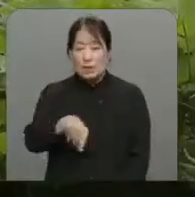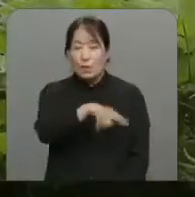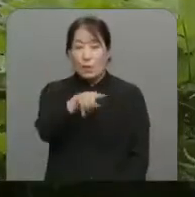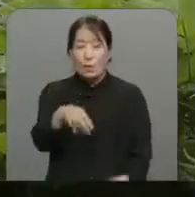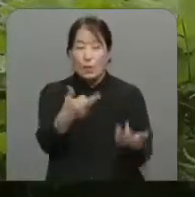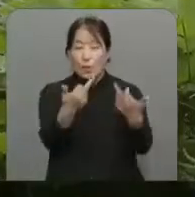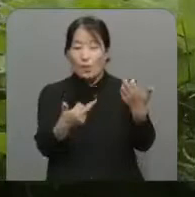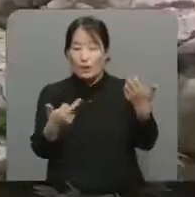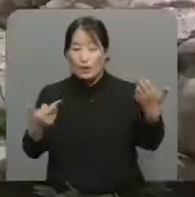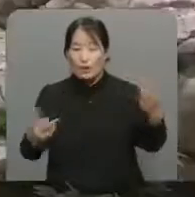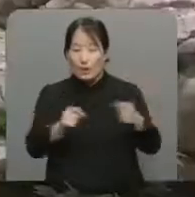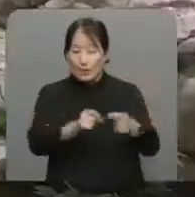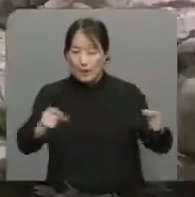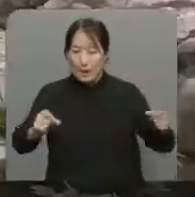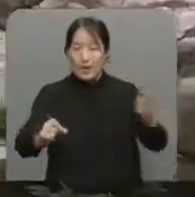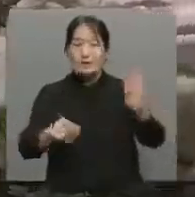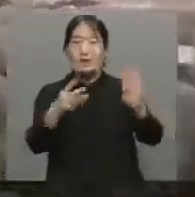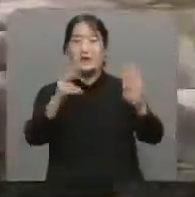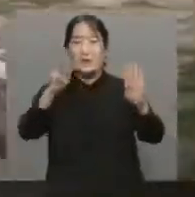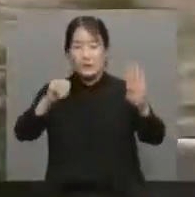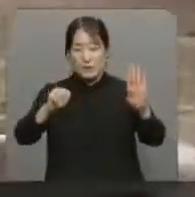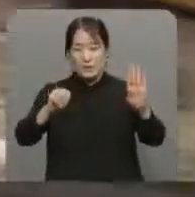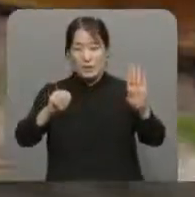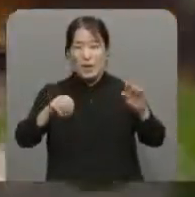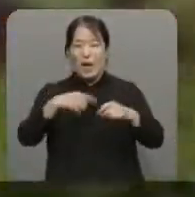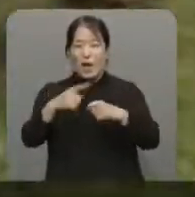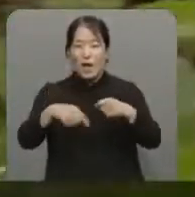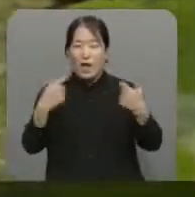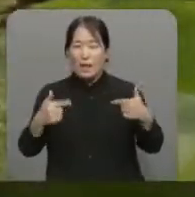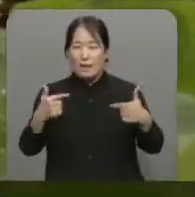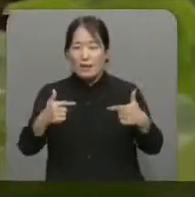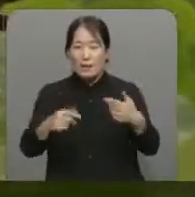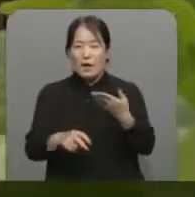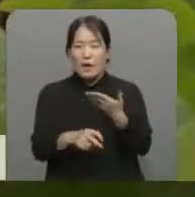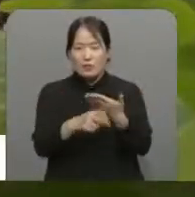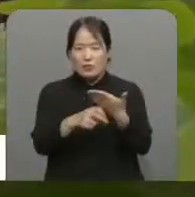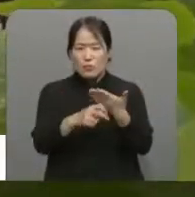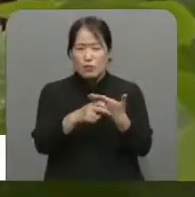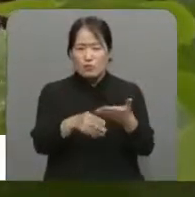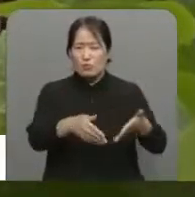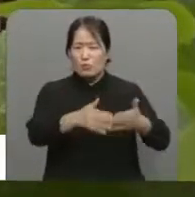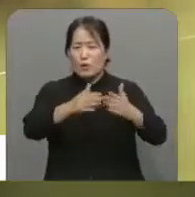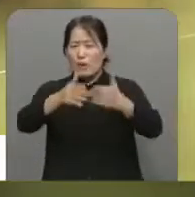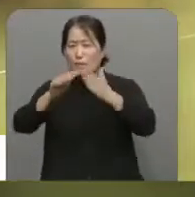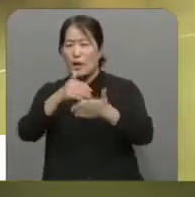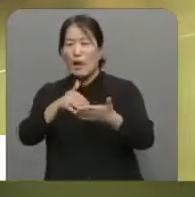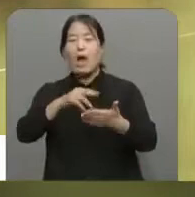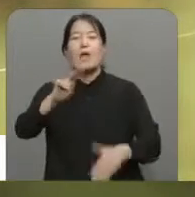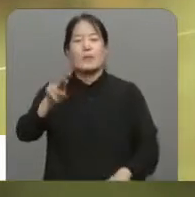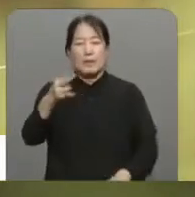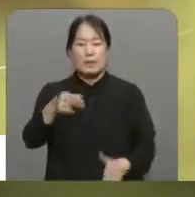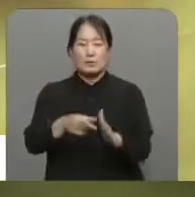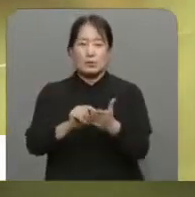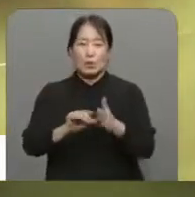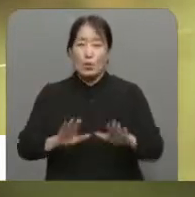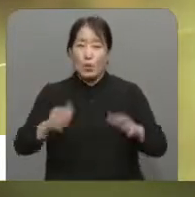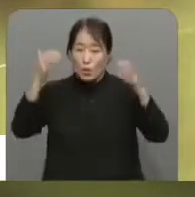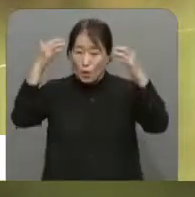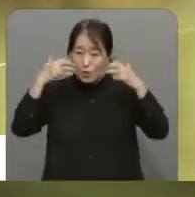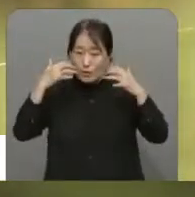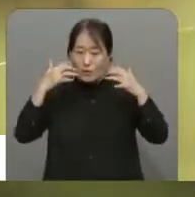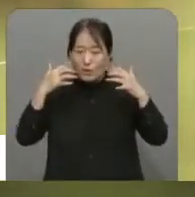경우 4km가 좀 안 되는 구간에 매년 불법 시설물이 200개 정도씩 설치됩니다. 올